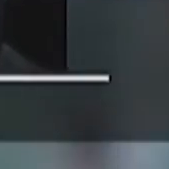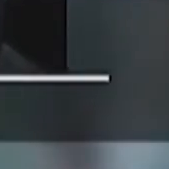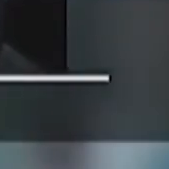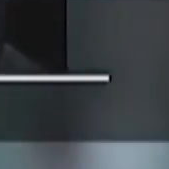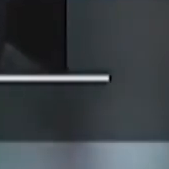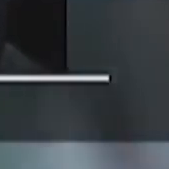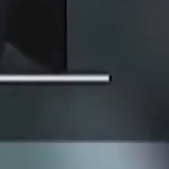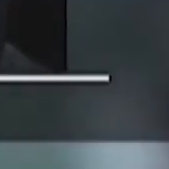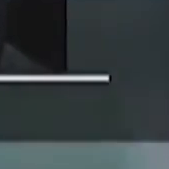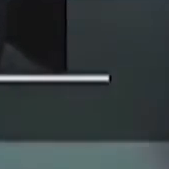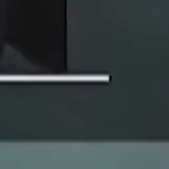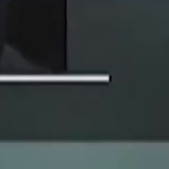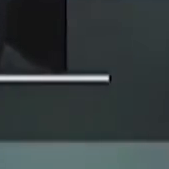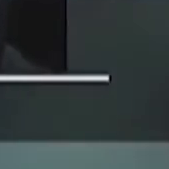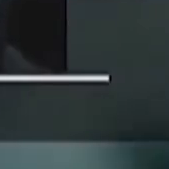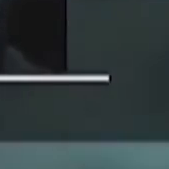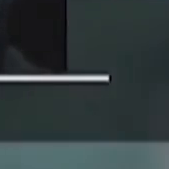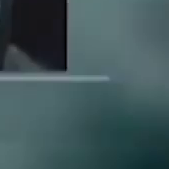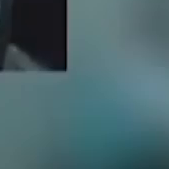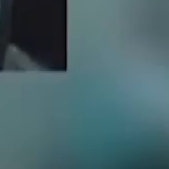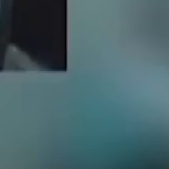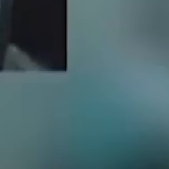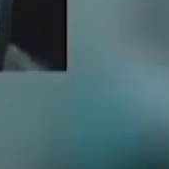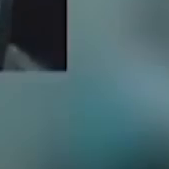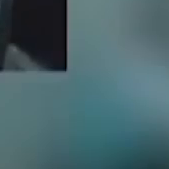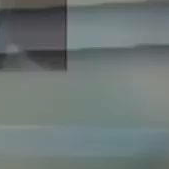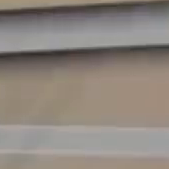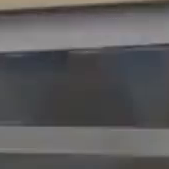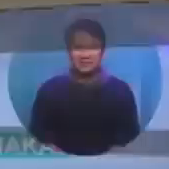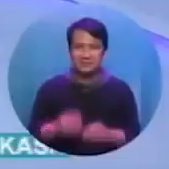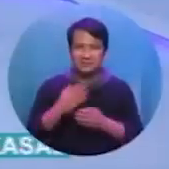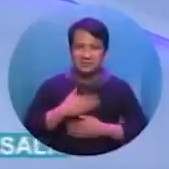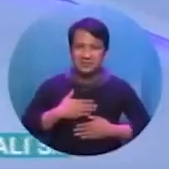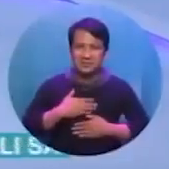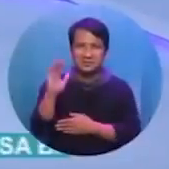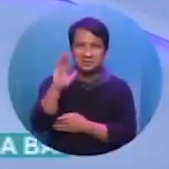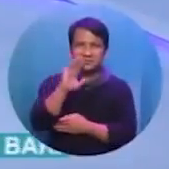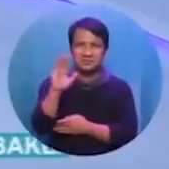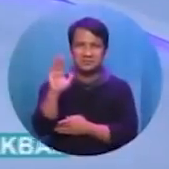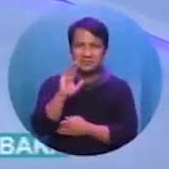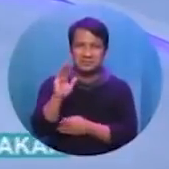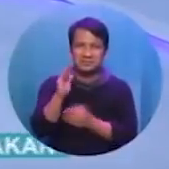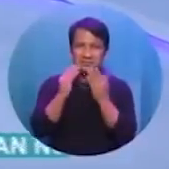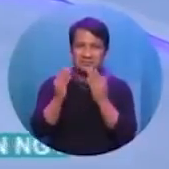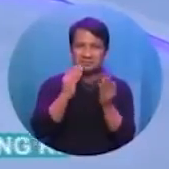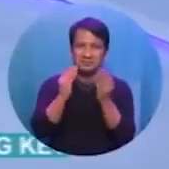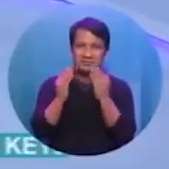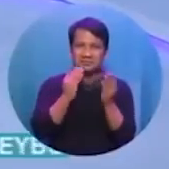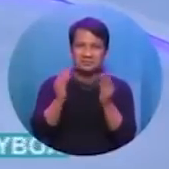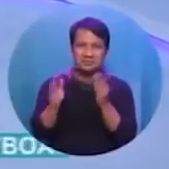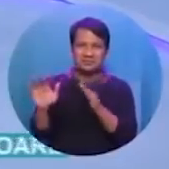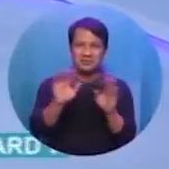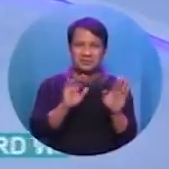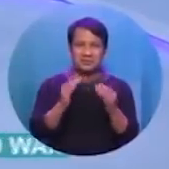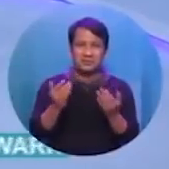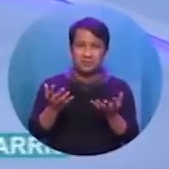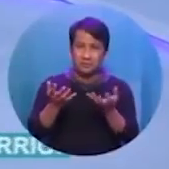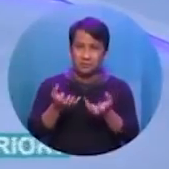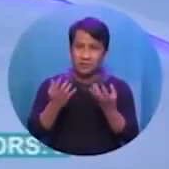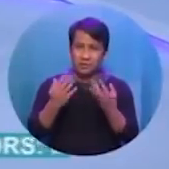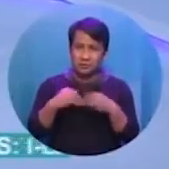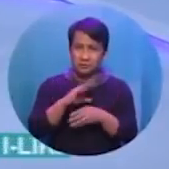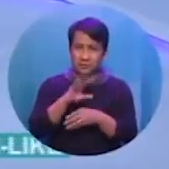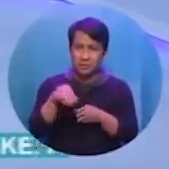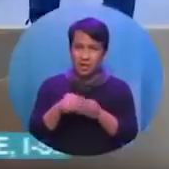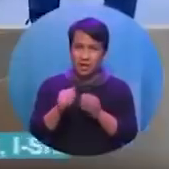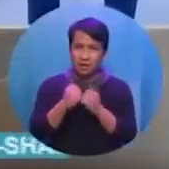God bless po. Merry Christmas po, Idol. Merry Christmas din po. Maraming salamat po. Okay. At sa mga gustong sumali,